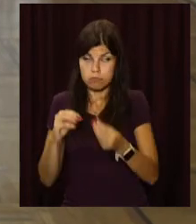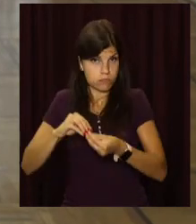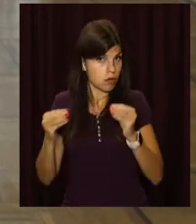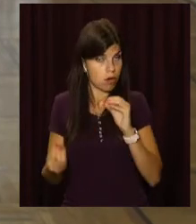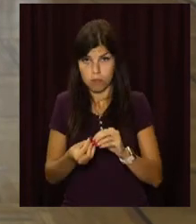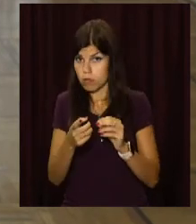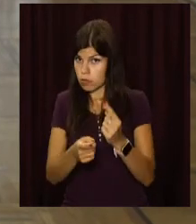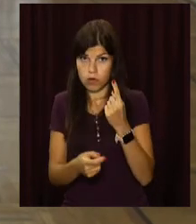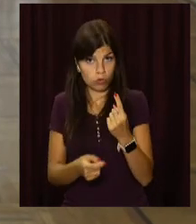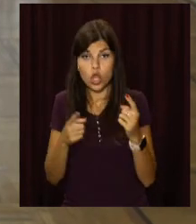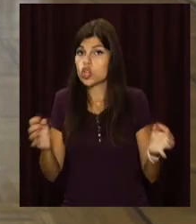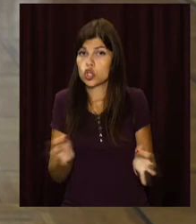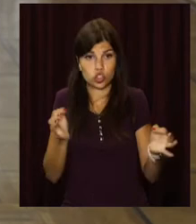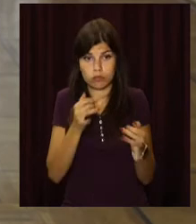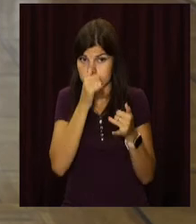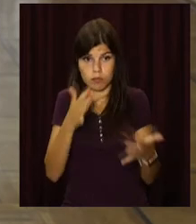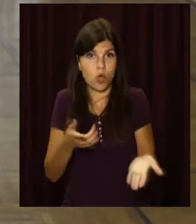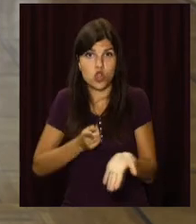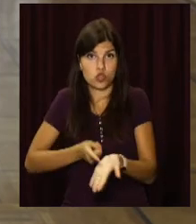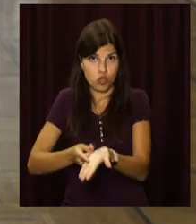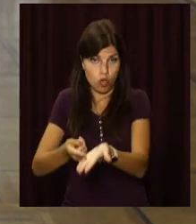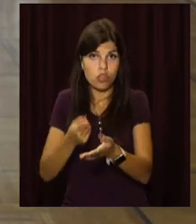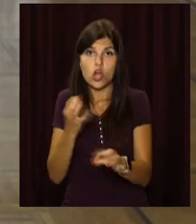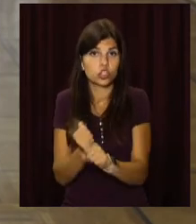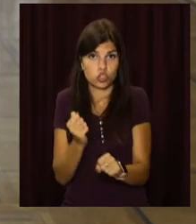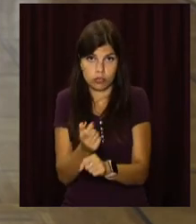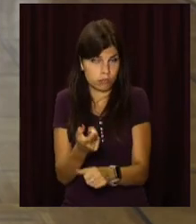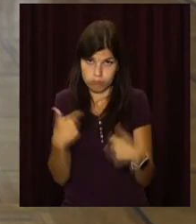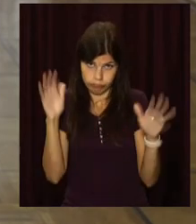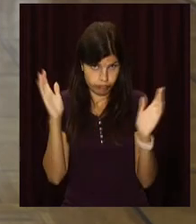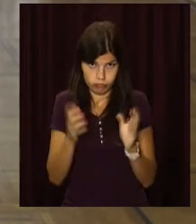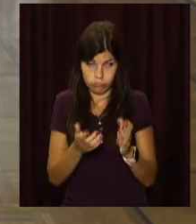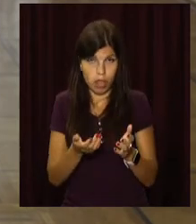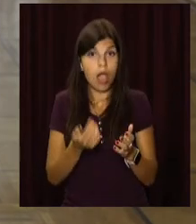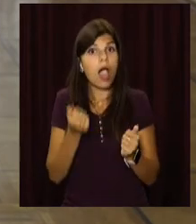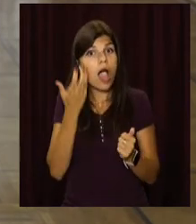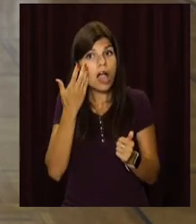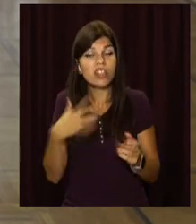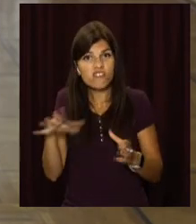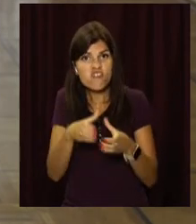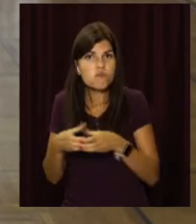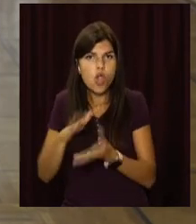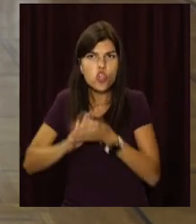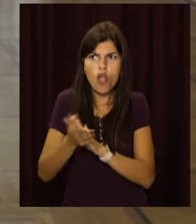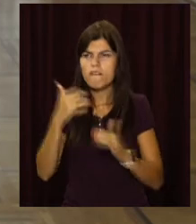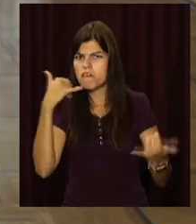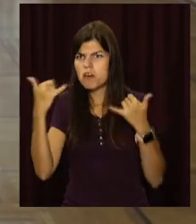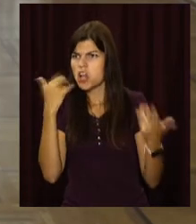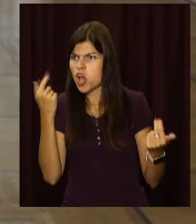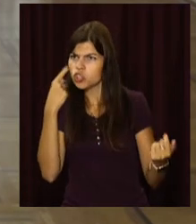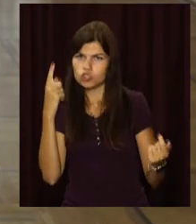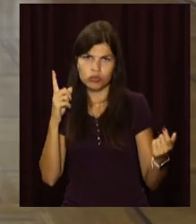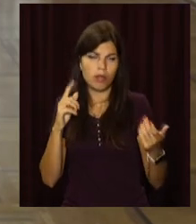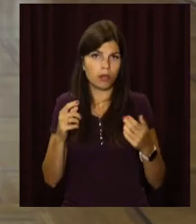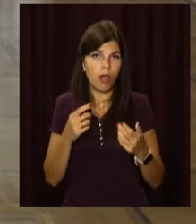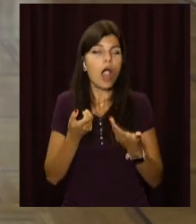день один ты ничего сделать ты не сможешь. А когда все вместе, то есть всеми усилиями,